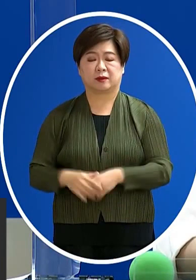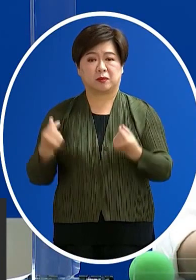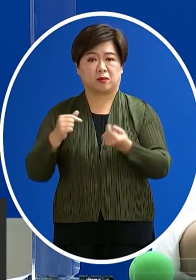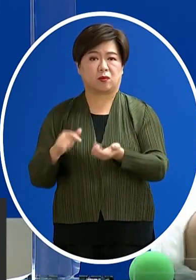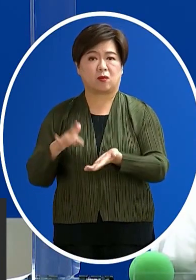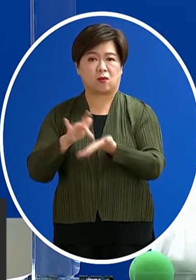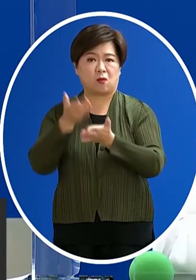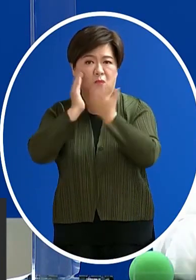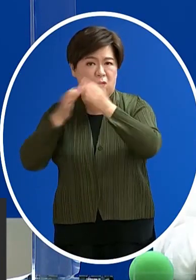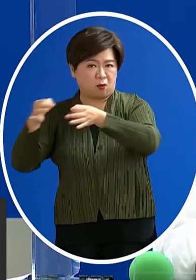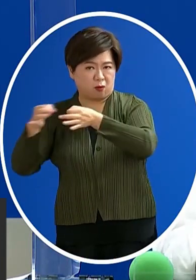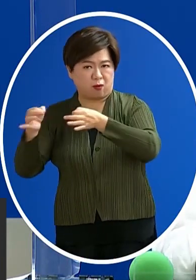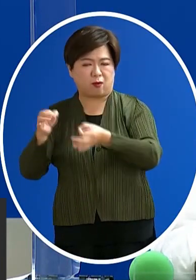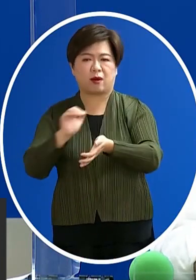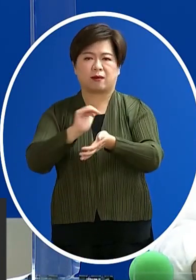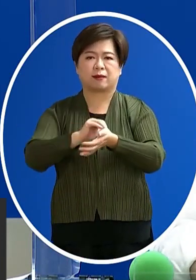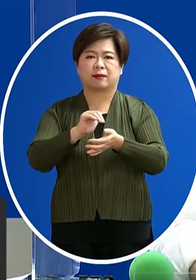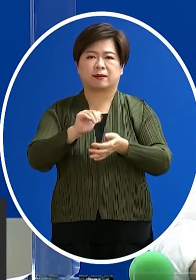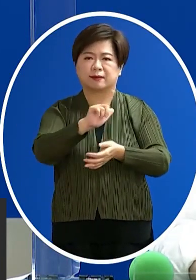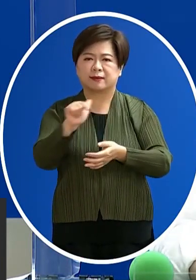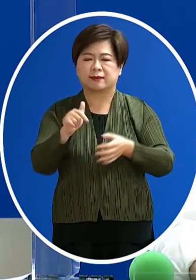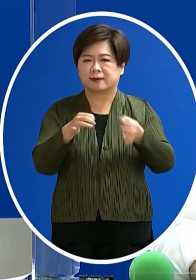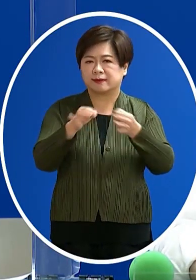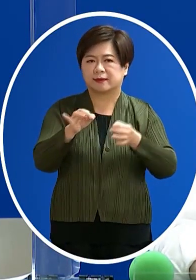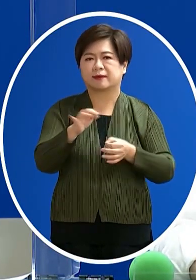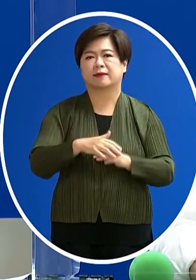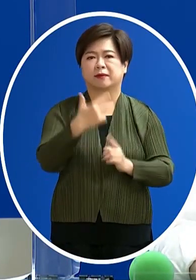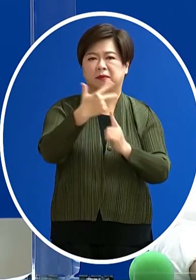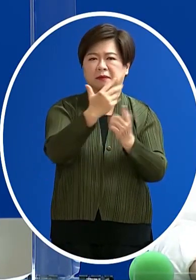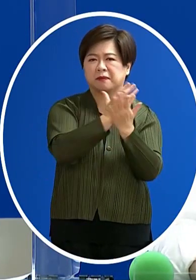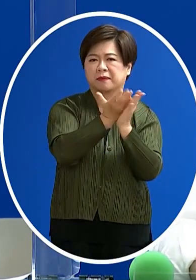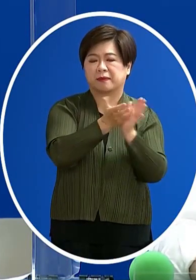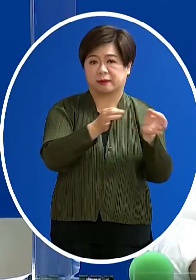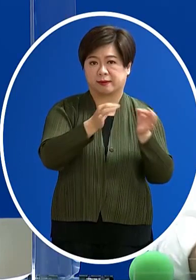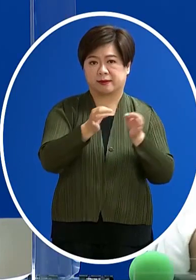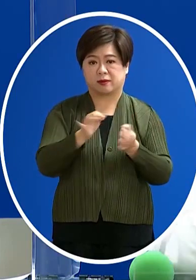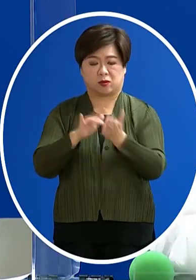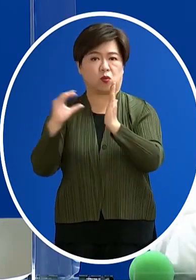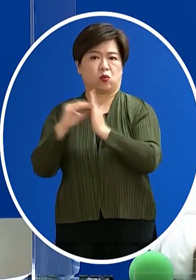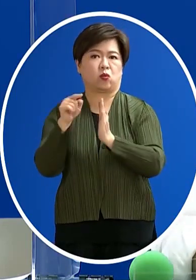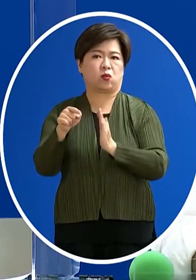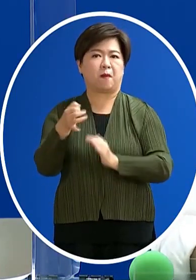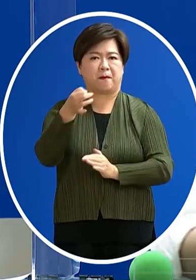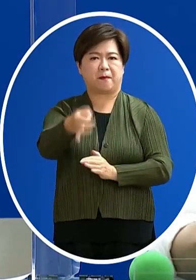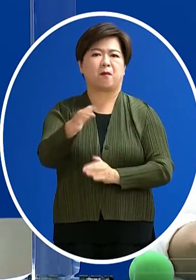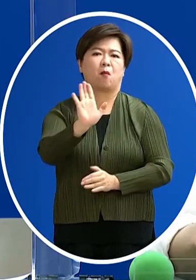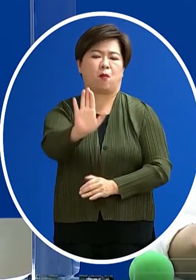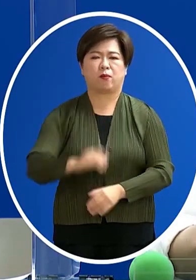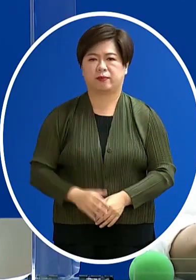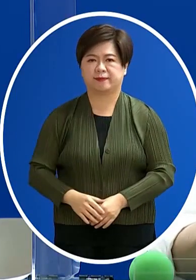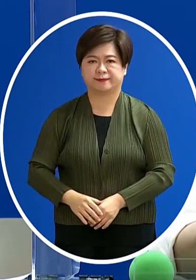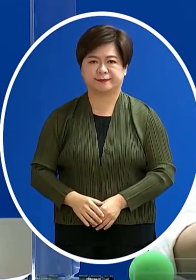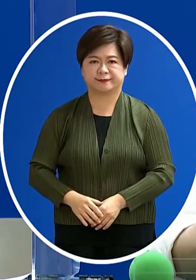妆店啦、医疗器材行啦，还有便利商店哦，还有药局哦，都可以买得到家用快筛的一个试剂哦，所